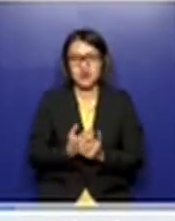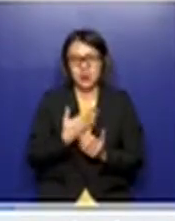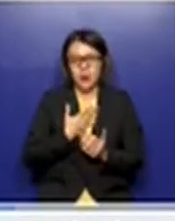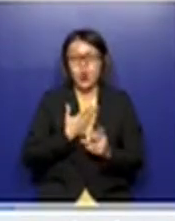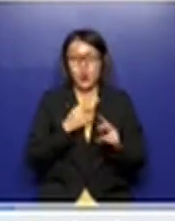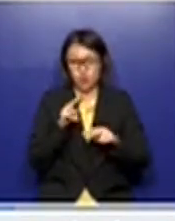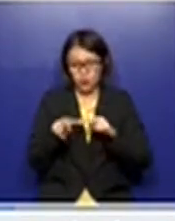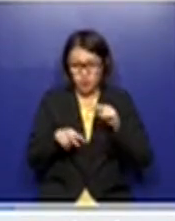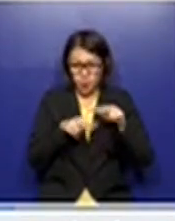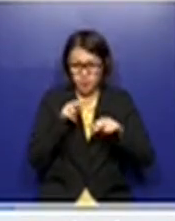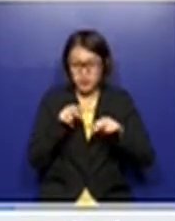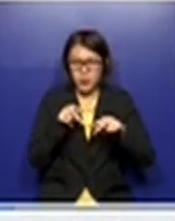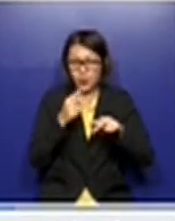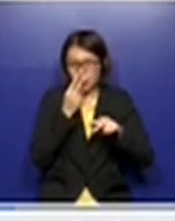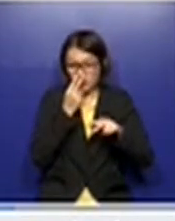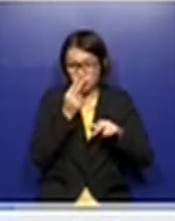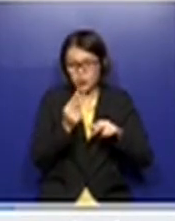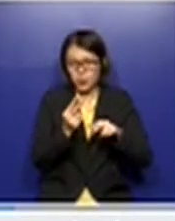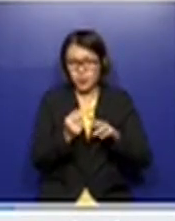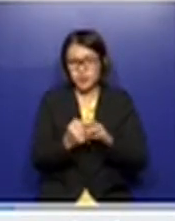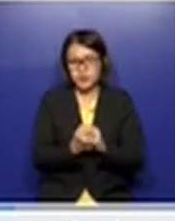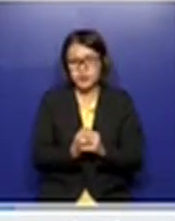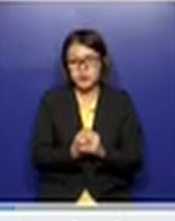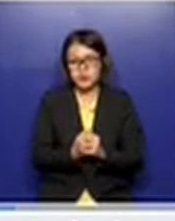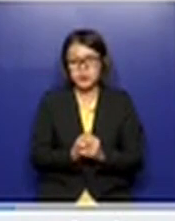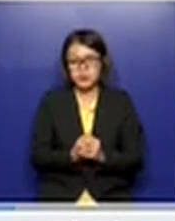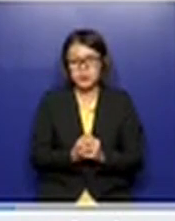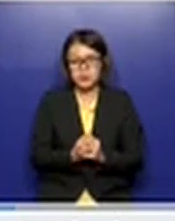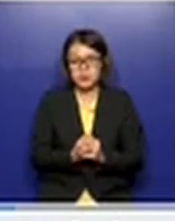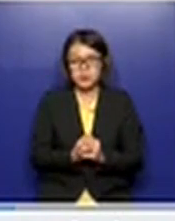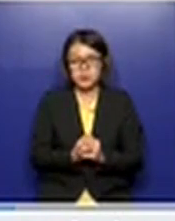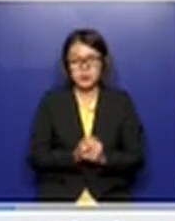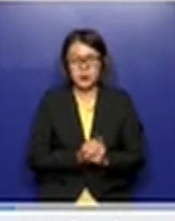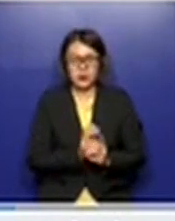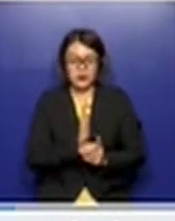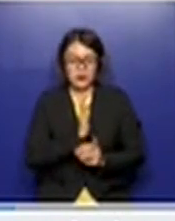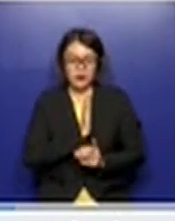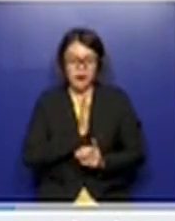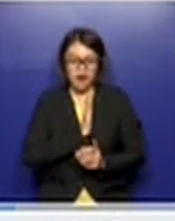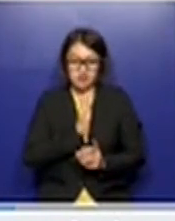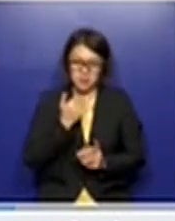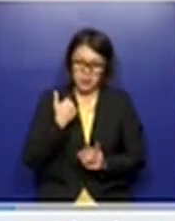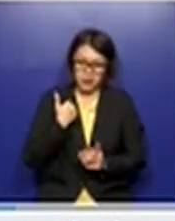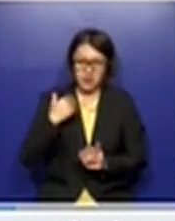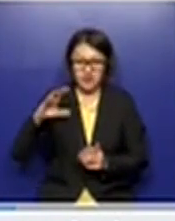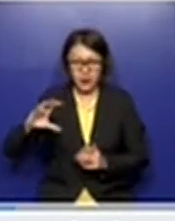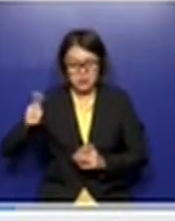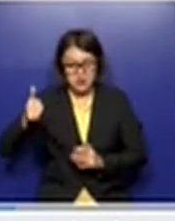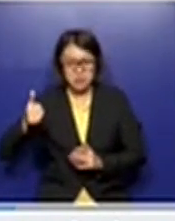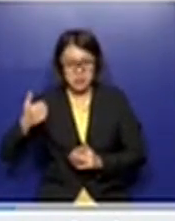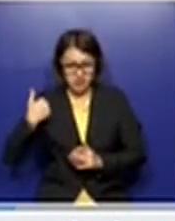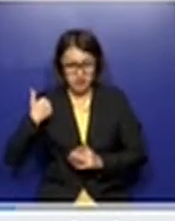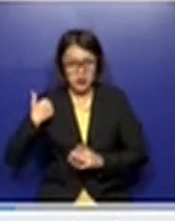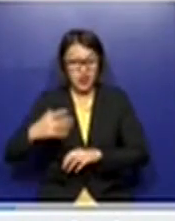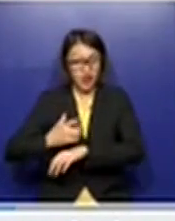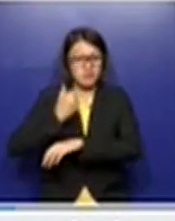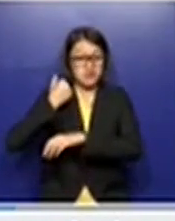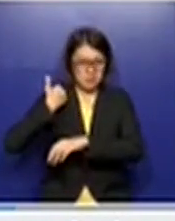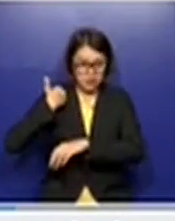าท่านยังมีความเป็นกลางอยู่ในทางการเมืองหรือไม่ตามเจตนารม